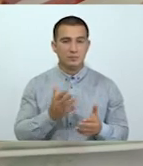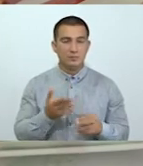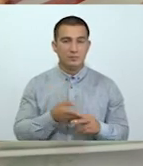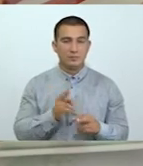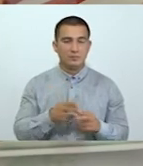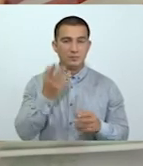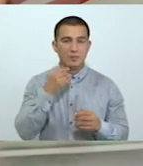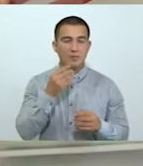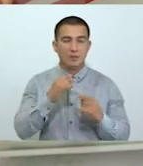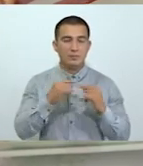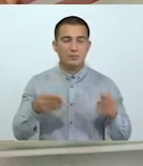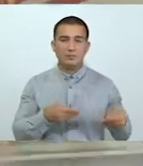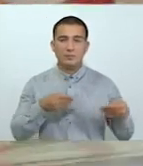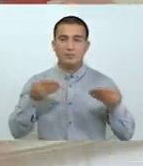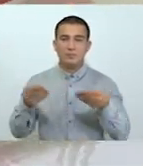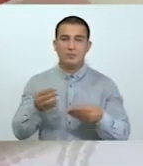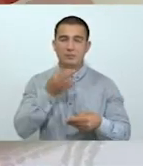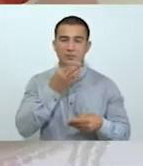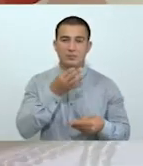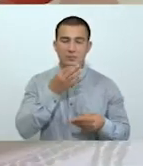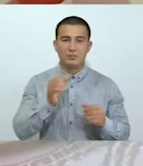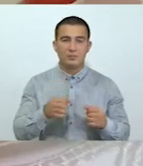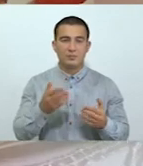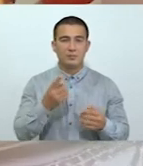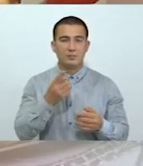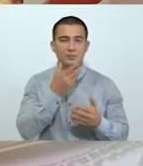tortishdan oldin chiroyli shaklda